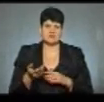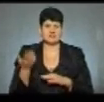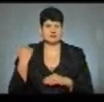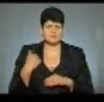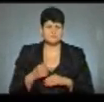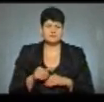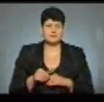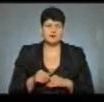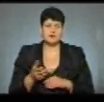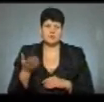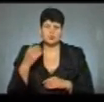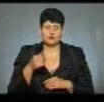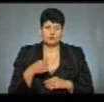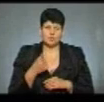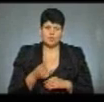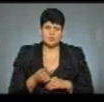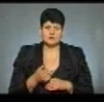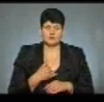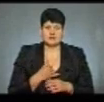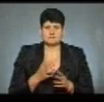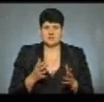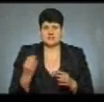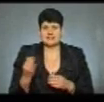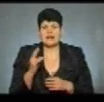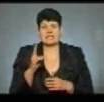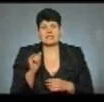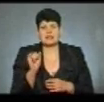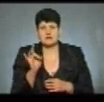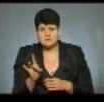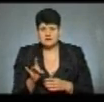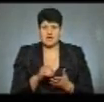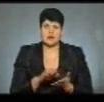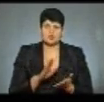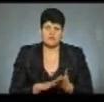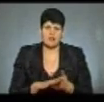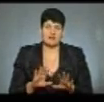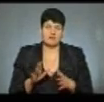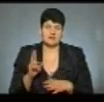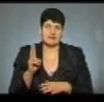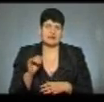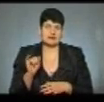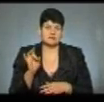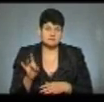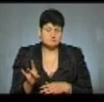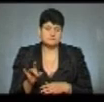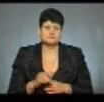Як ми знаємо, в минулому році нас більше цікавив кір і реєструвалися випадки кору. Відповідно,